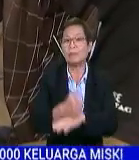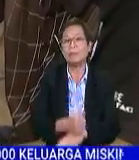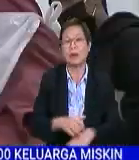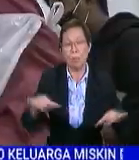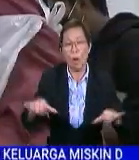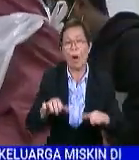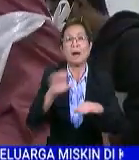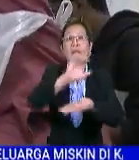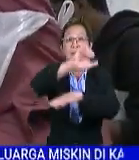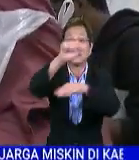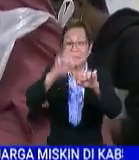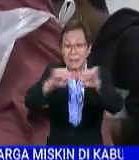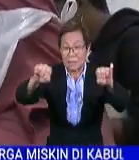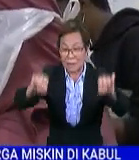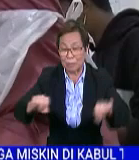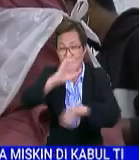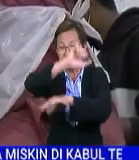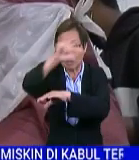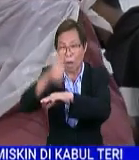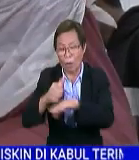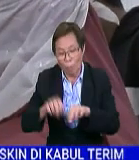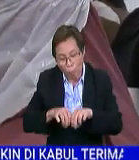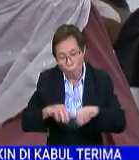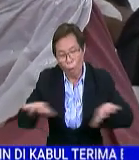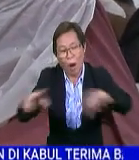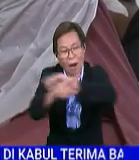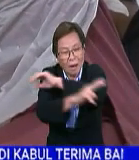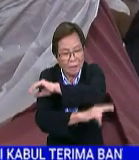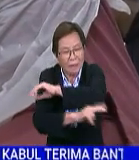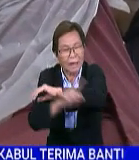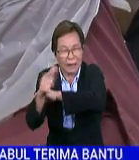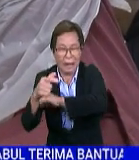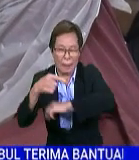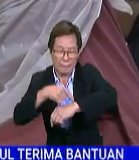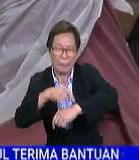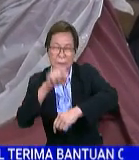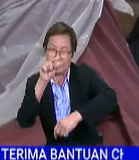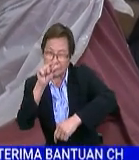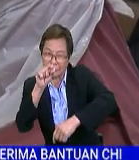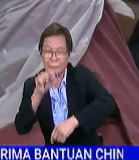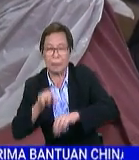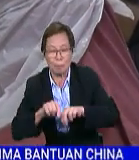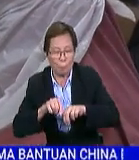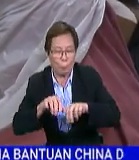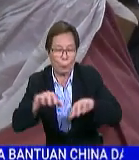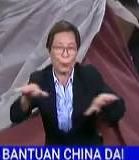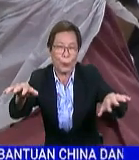Pelaksanaan sistem janji temu akan diperluas ke negeri lain dalam tempoh terdekat.